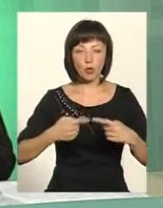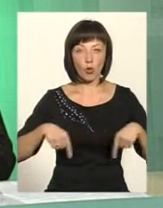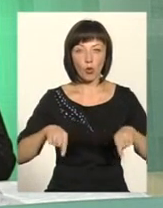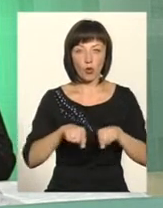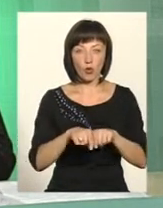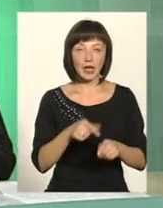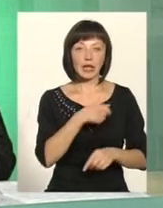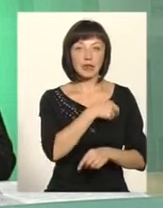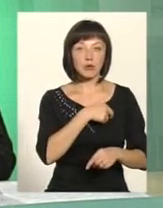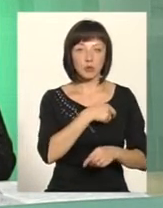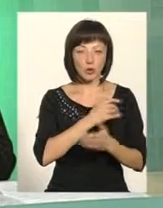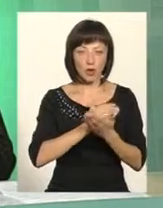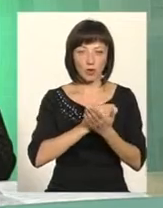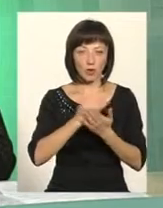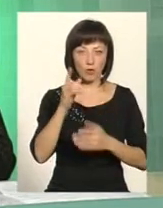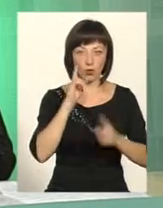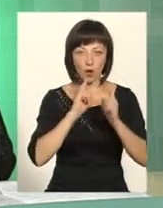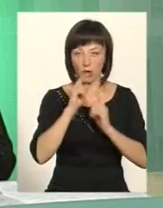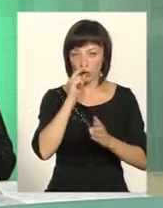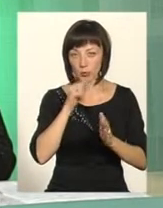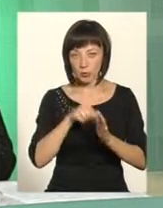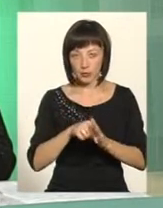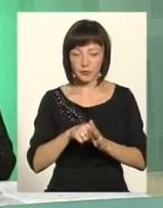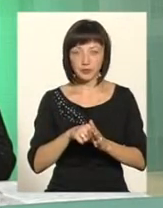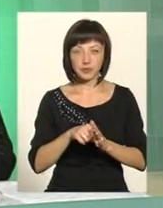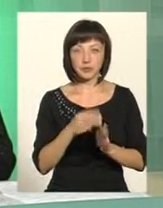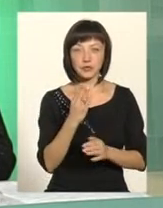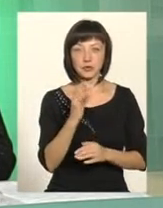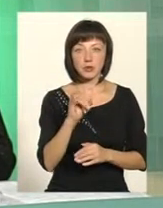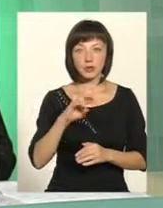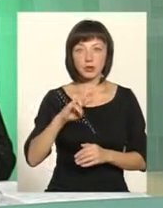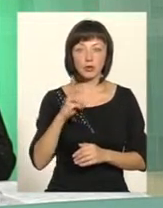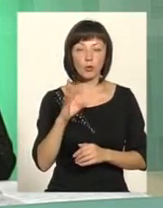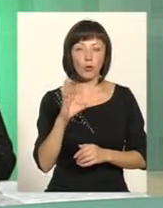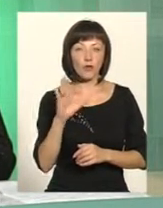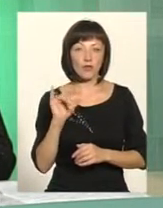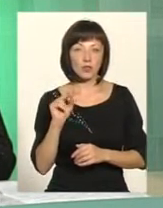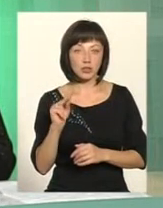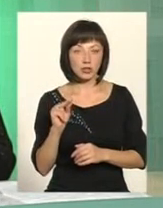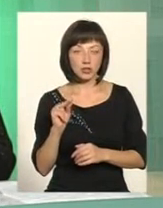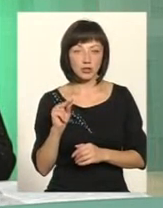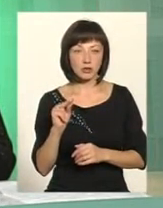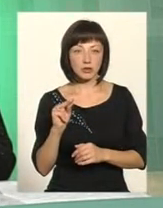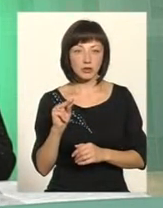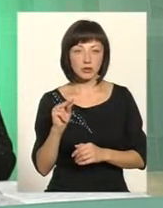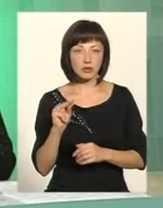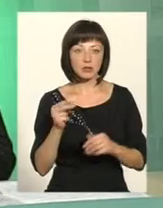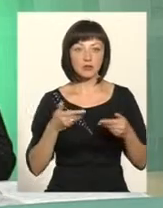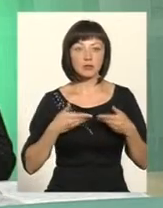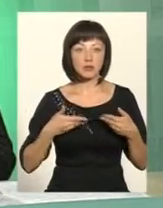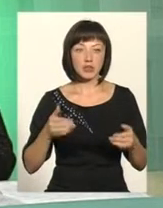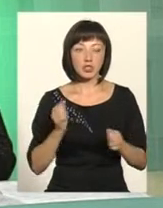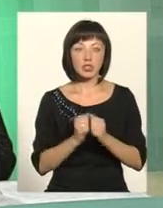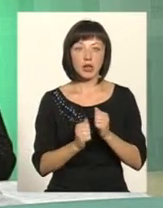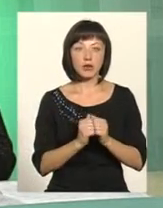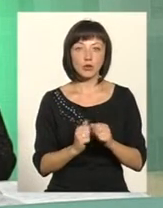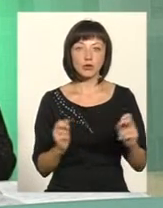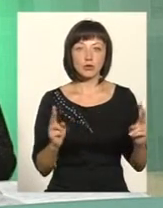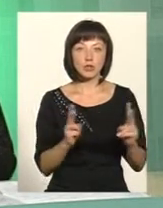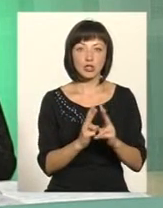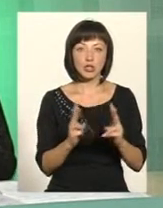депутат Верховну Раду Шинькович Андрій Васильович. Ми часто з ним